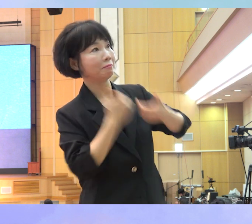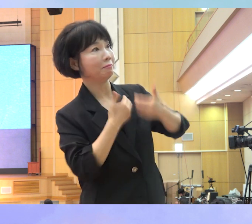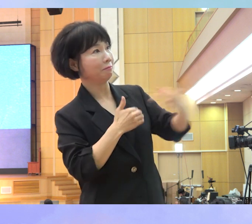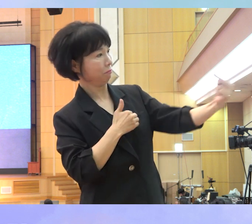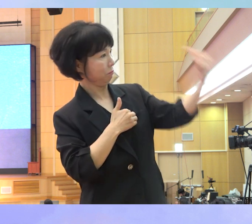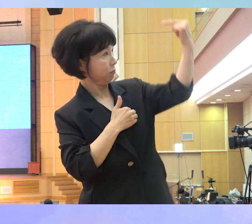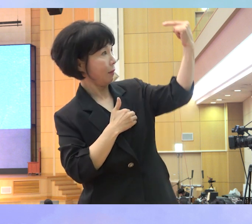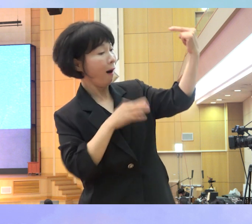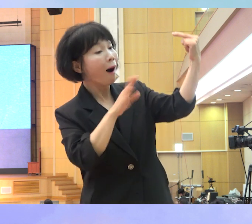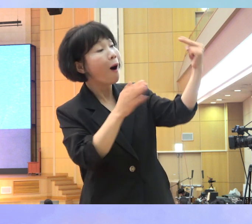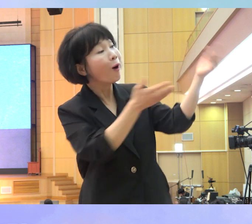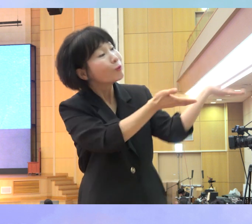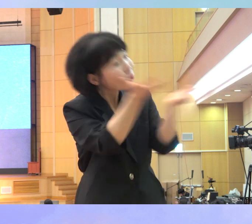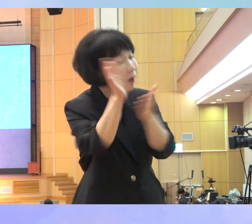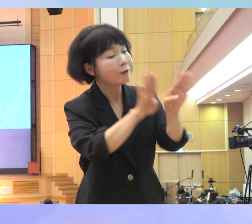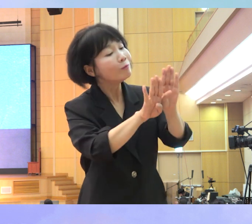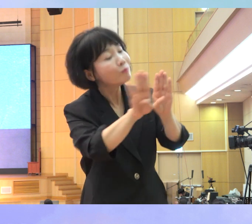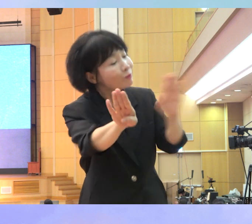그거